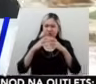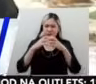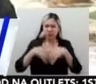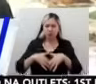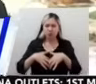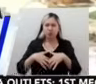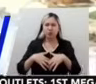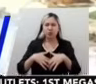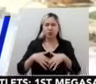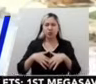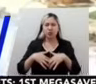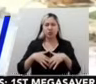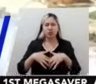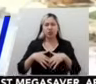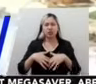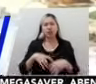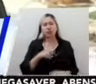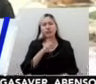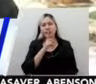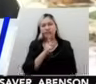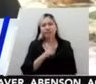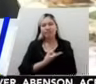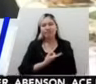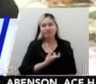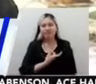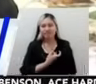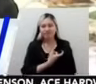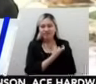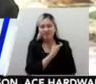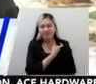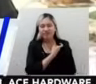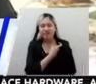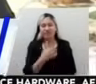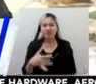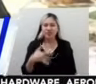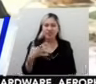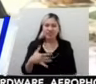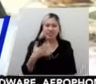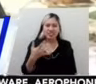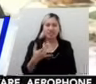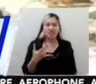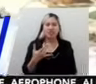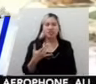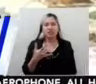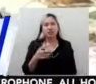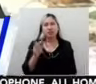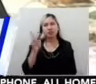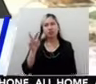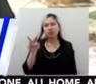bumagsak. Ano mo, masakit po talaga Yung para pong feeling na tulalaan na lang po kayo kasi yung